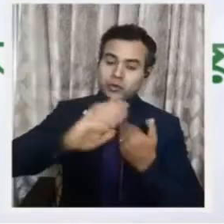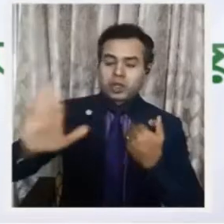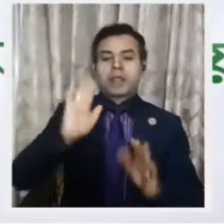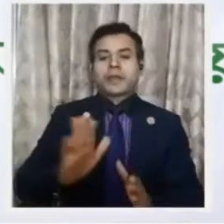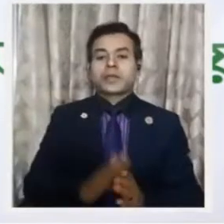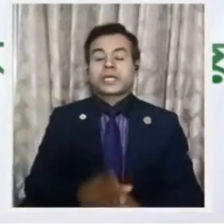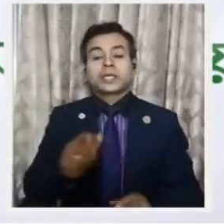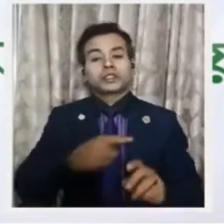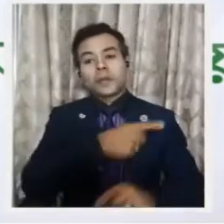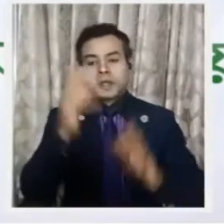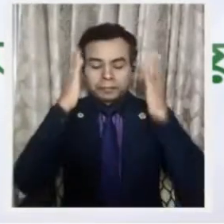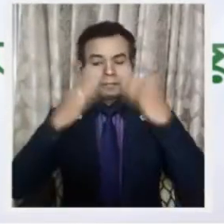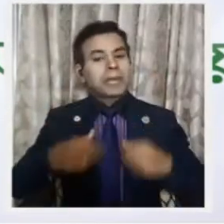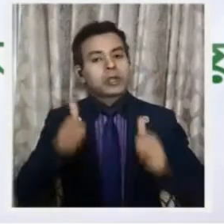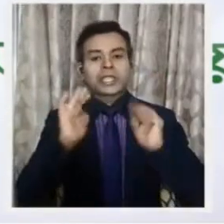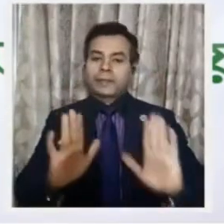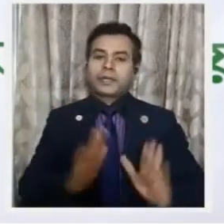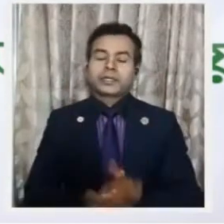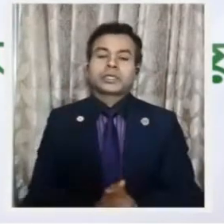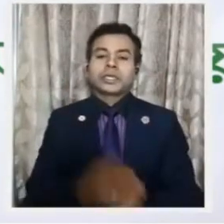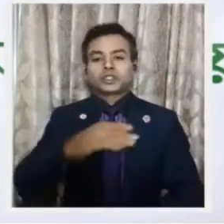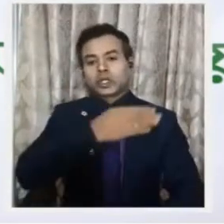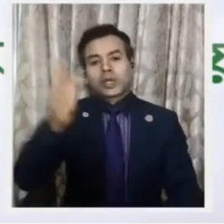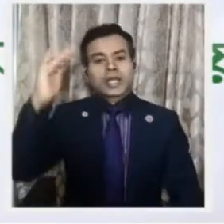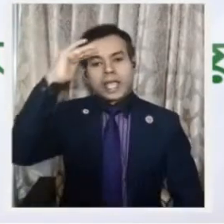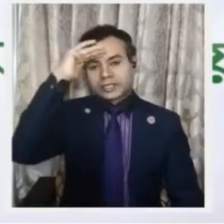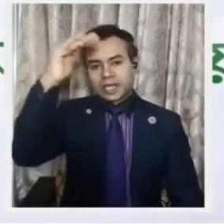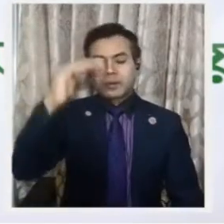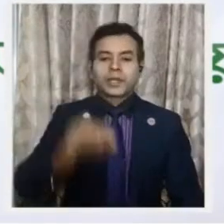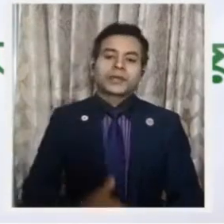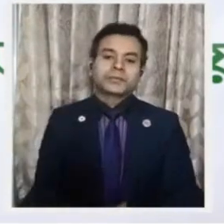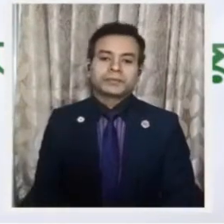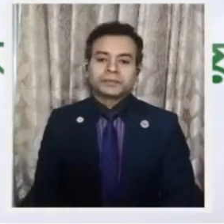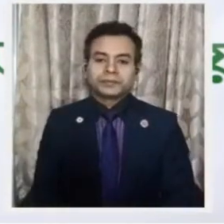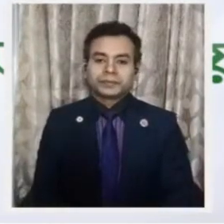পারবো, পরিবারের সকল সদস্যকে সুরক্ষিত রাখতে পারবো, দেশকে সুন্দর করতে রাখতে